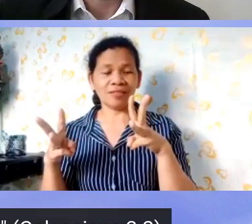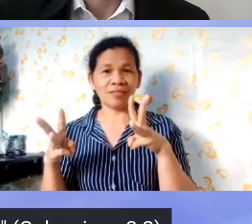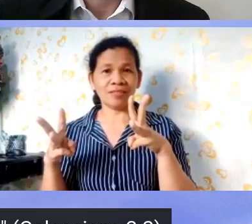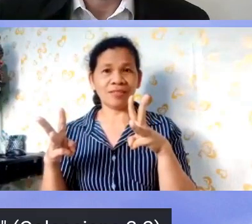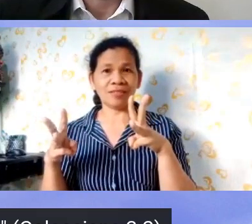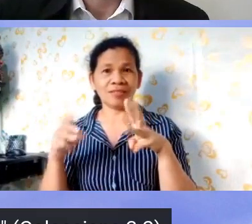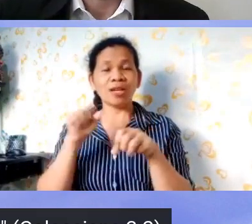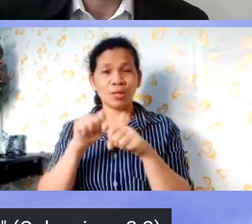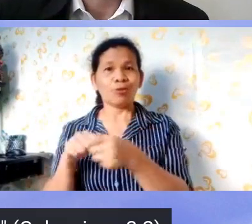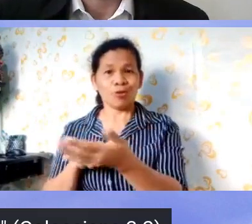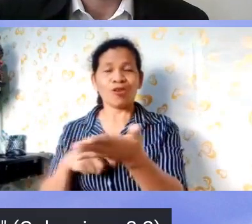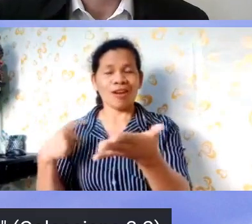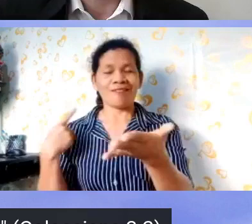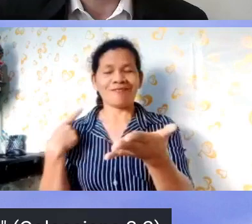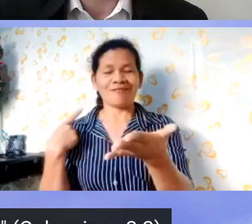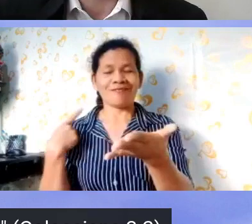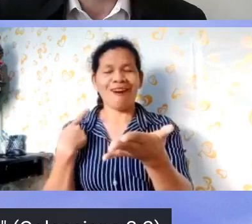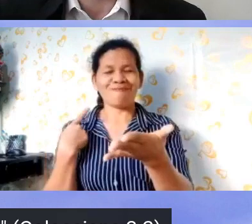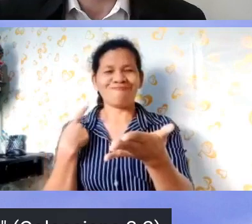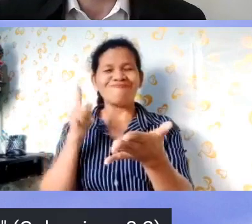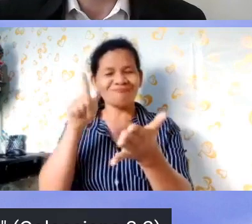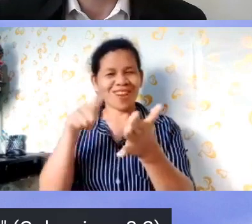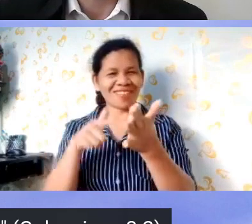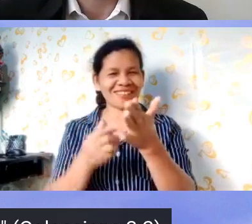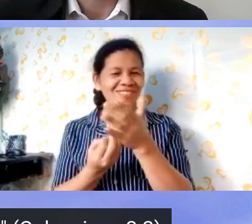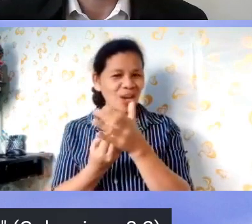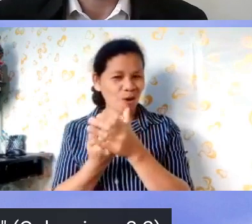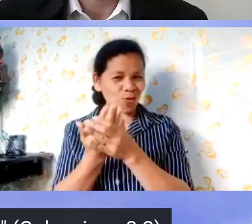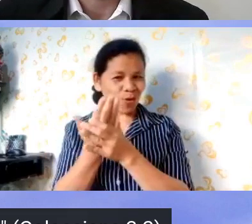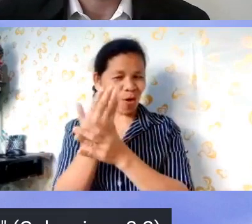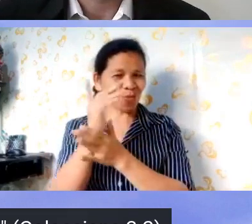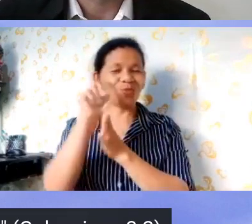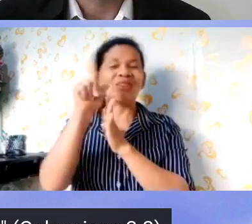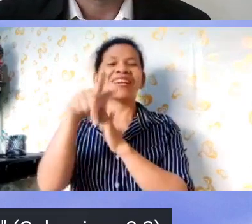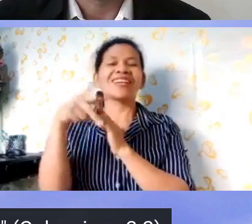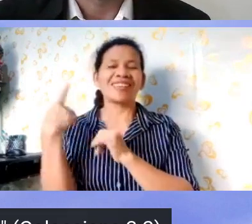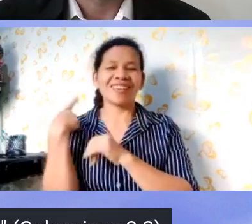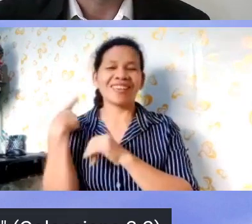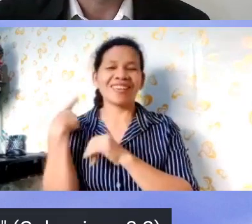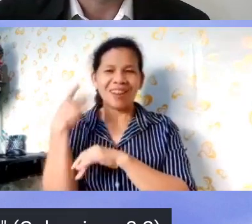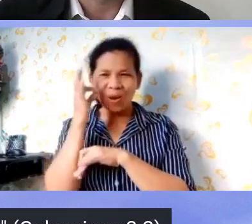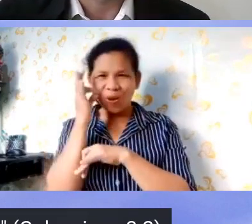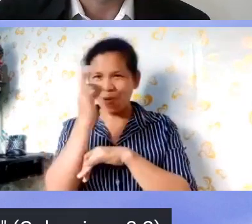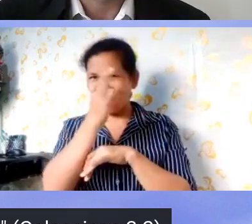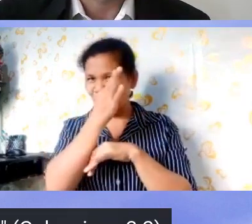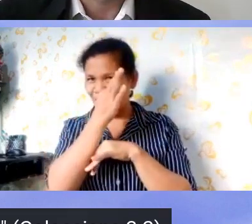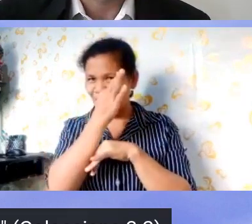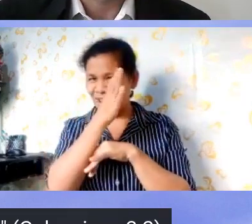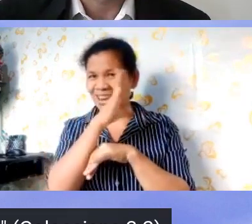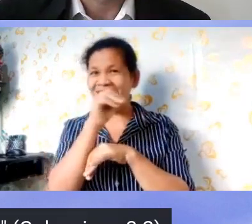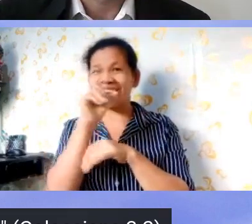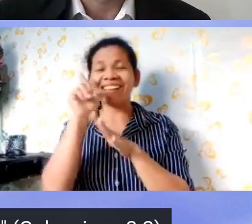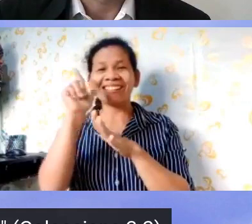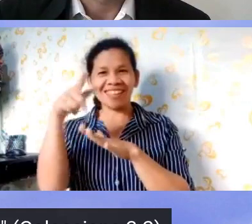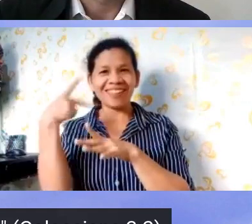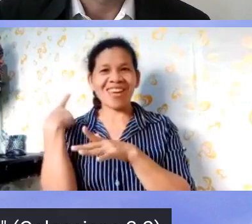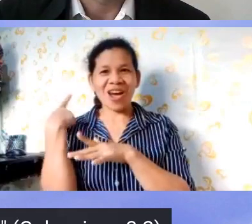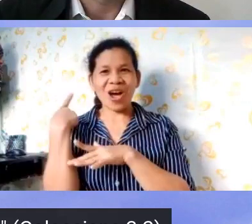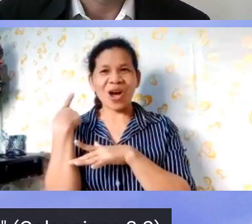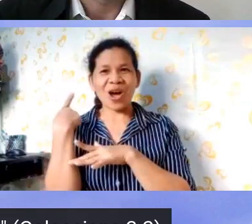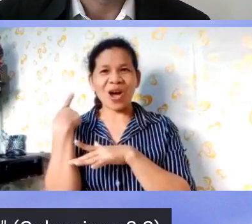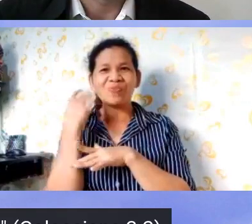magkakaroon ng mga bulaklak at bubunga. Yes, yes, yes. Ako nga po ay natutuwa pagka nakita ko po na may